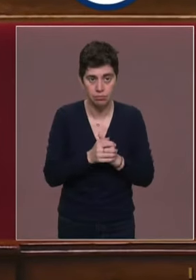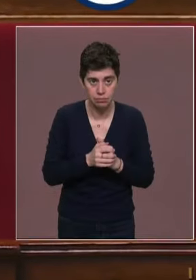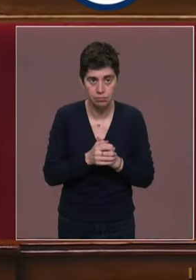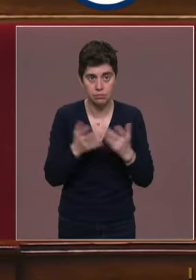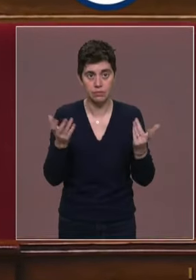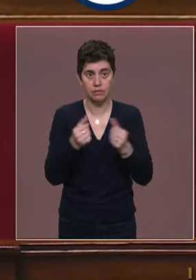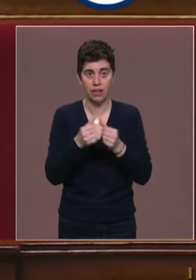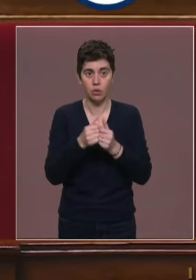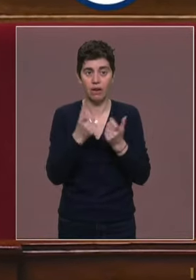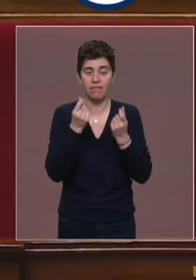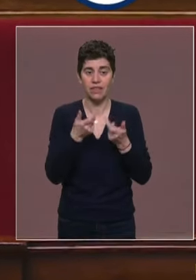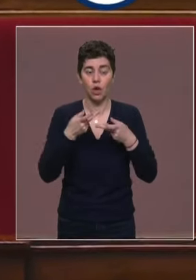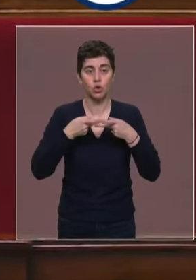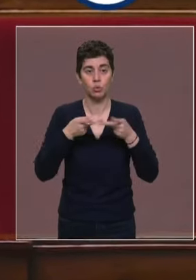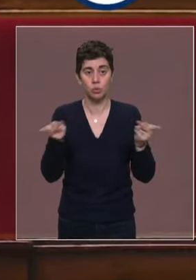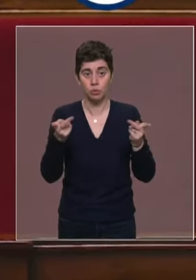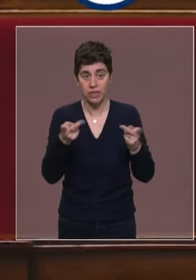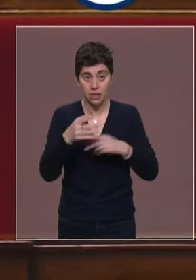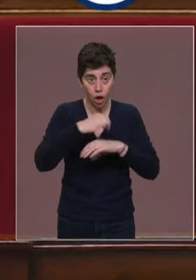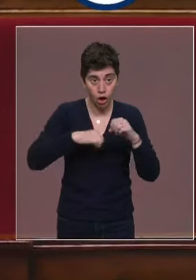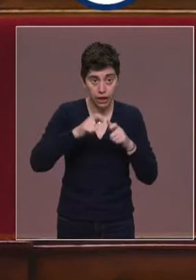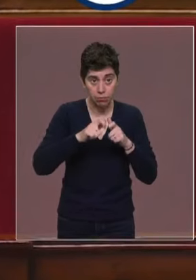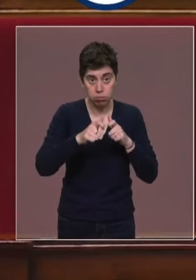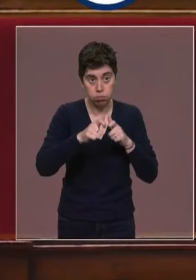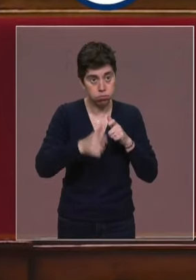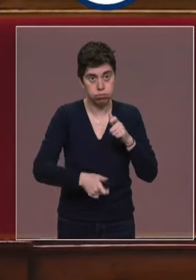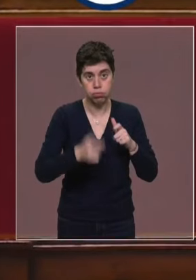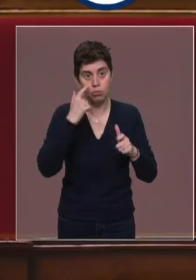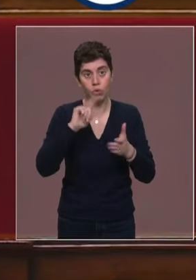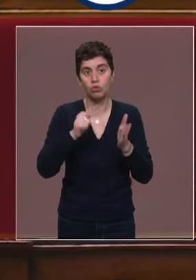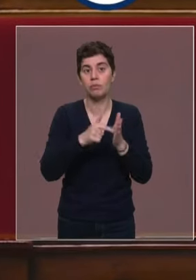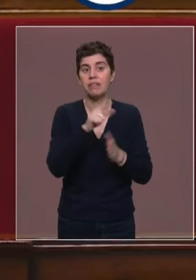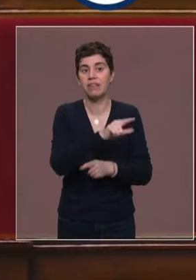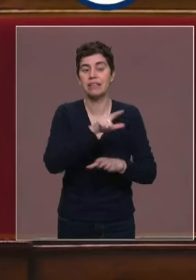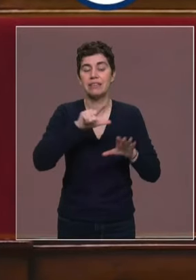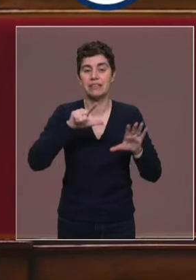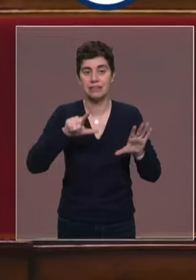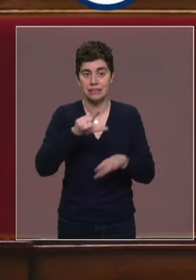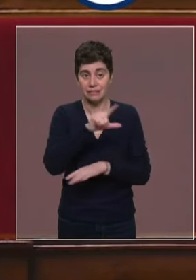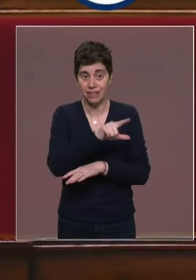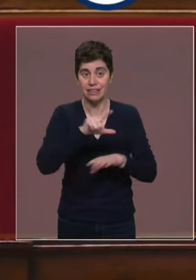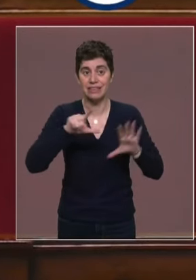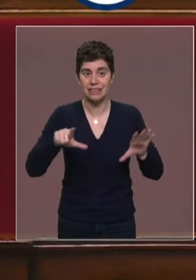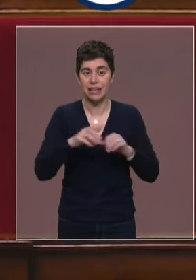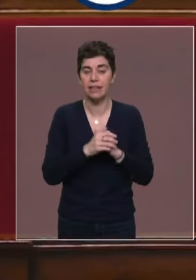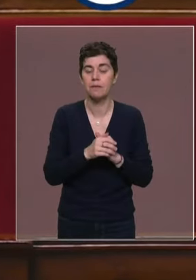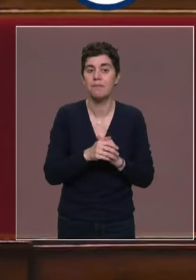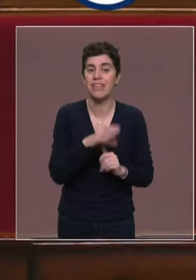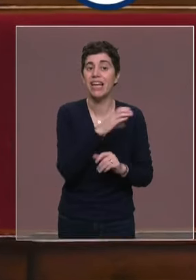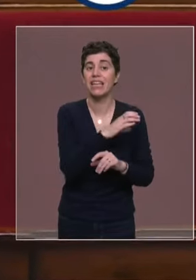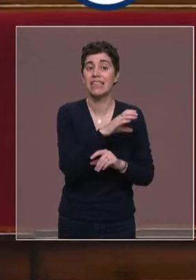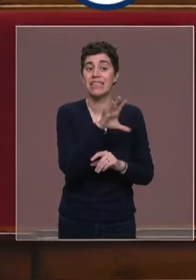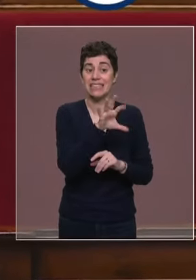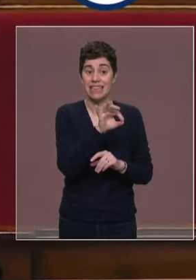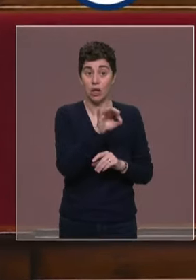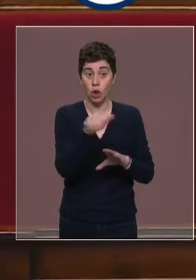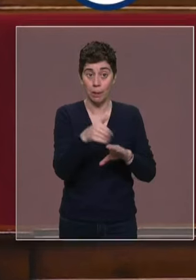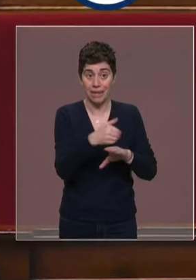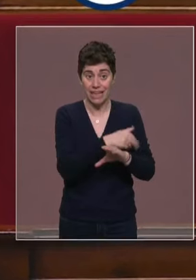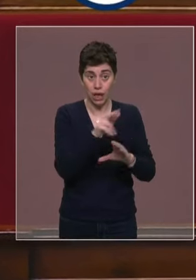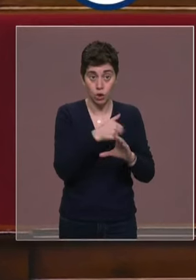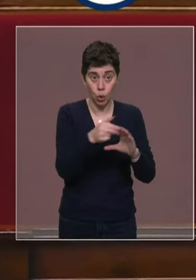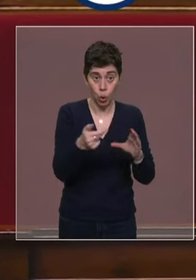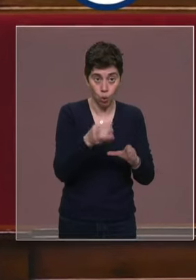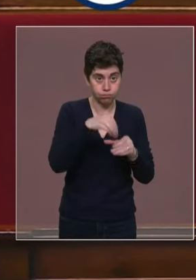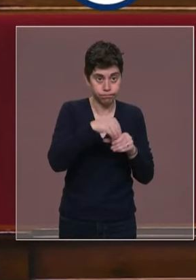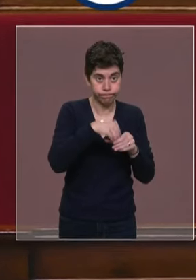trajectoire des finances publiques d'ici 2027. La Cour des comptes estime qu'un effort sans précédent de 50 milliards d'euros d'économies